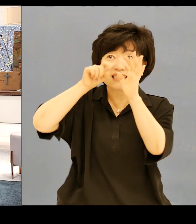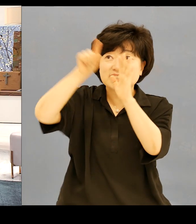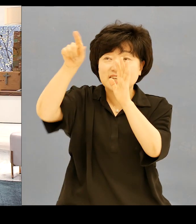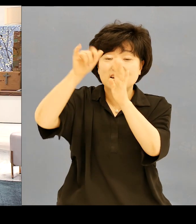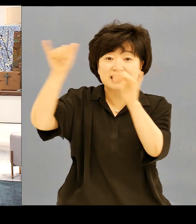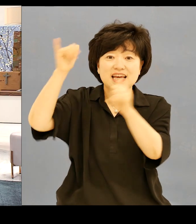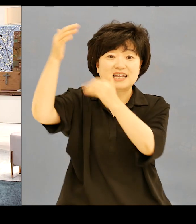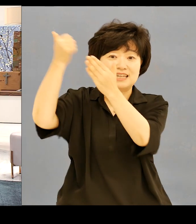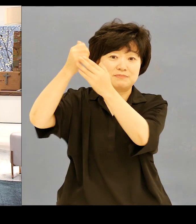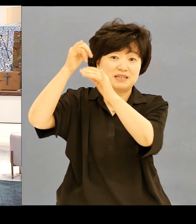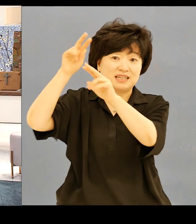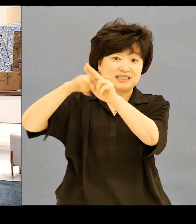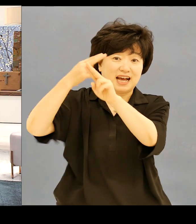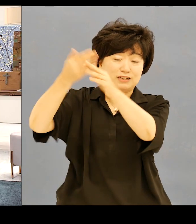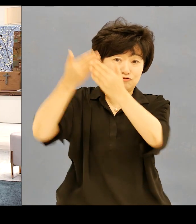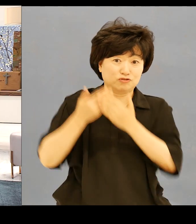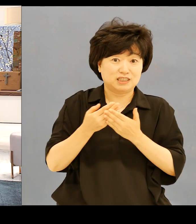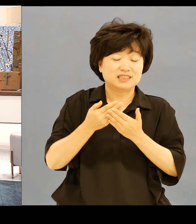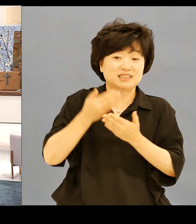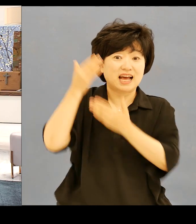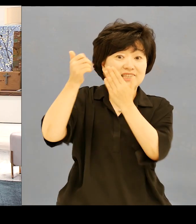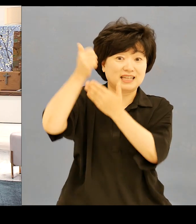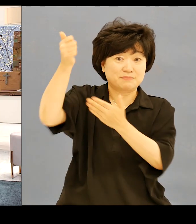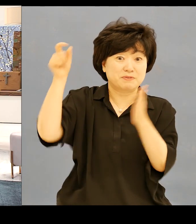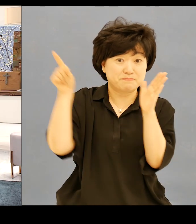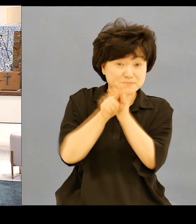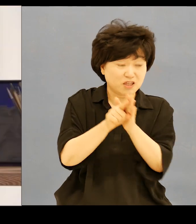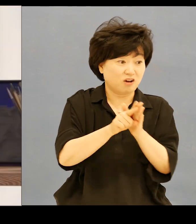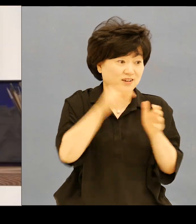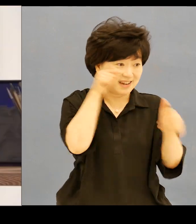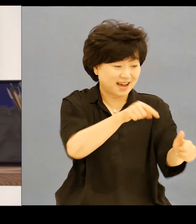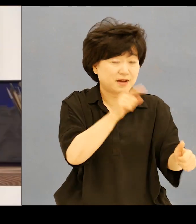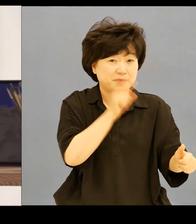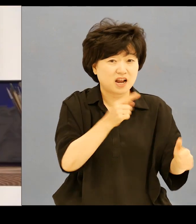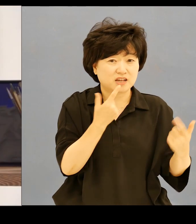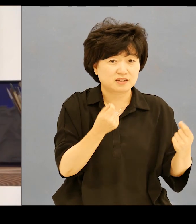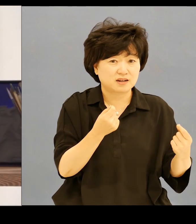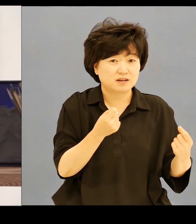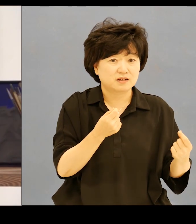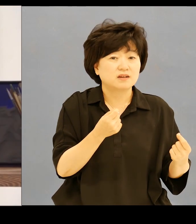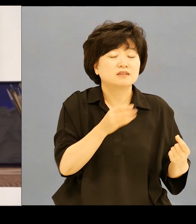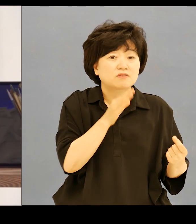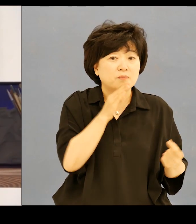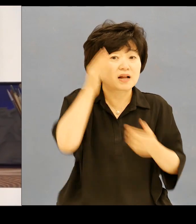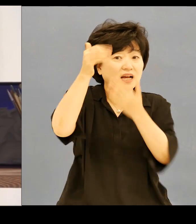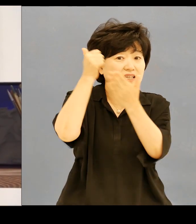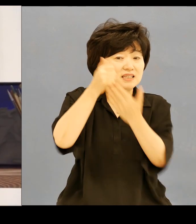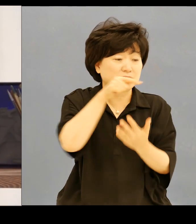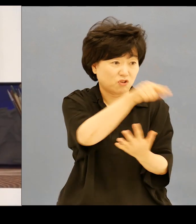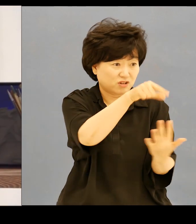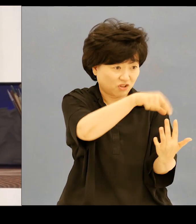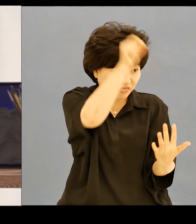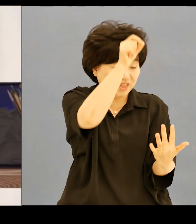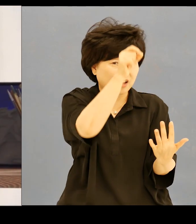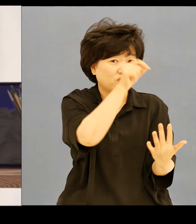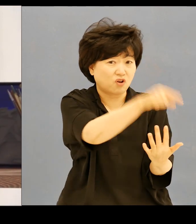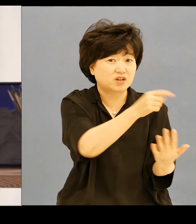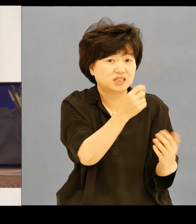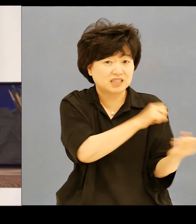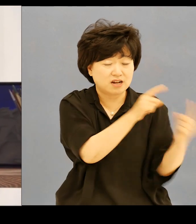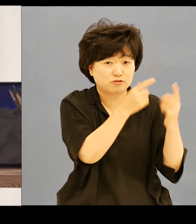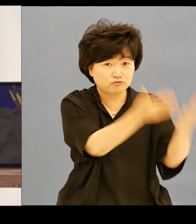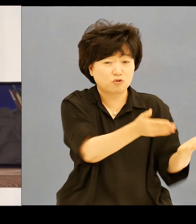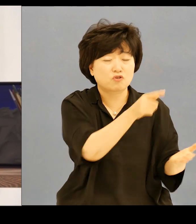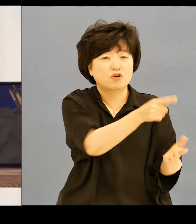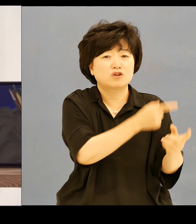자들에게 상 주시는 이심을 믿어야 할지니라라고 하셨는데 정말 하나님이 나를 선택했고 하나님이 나를